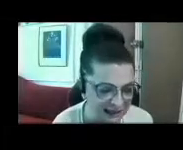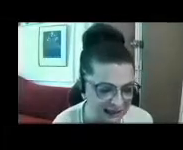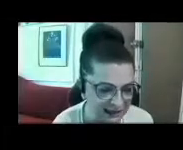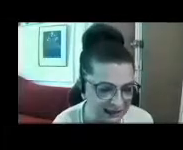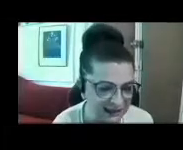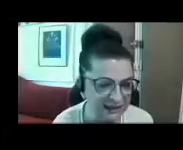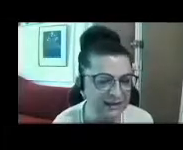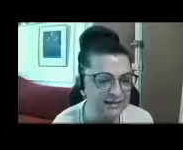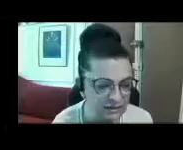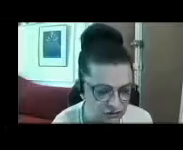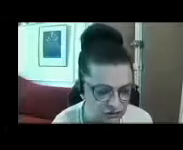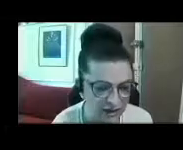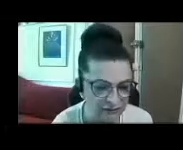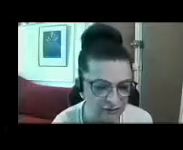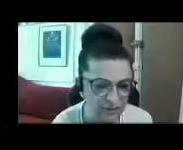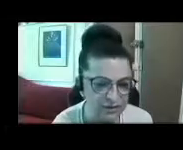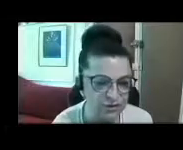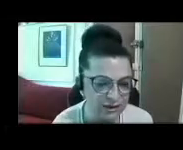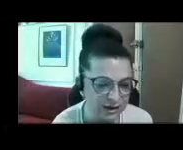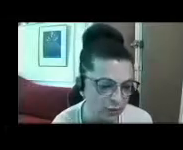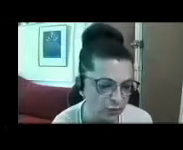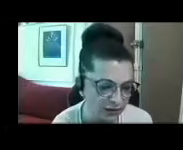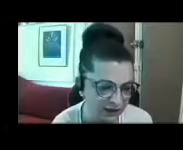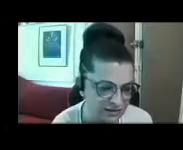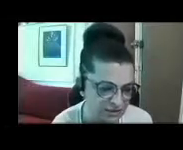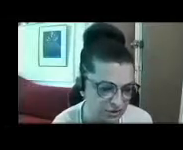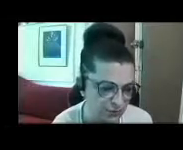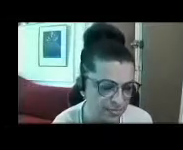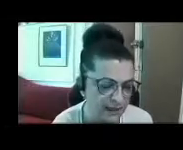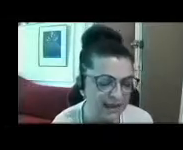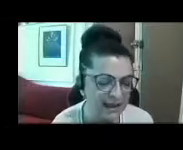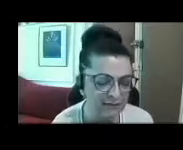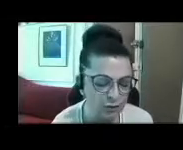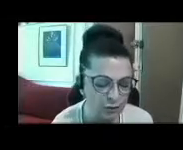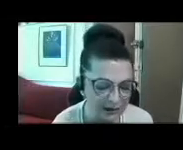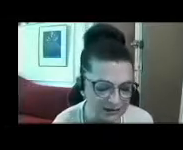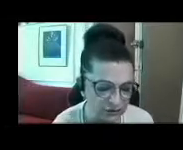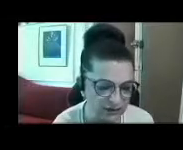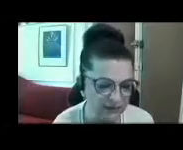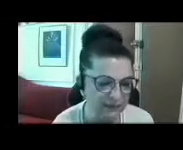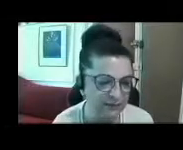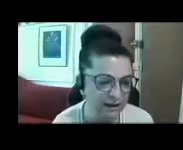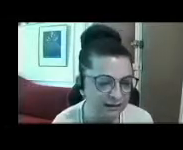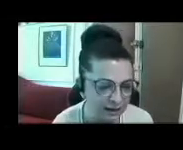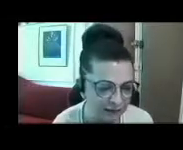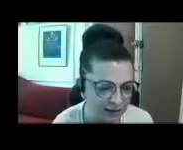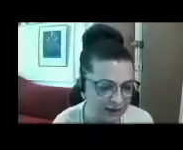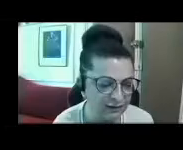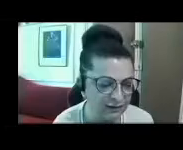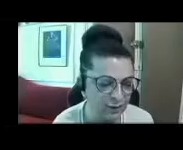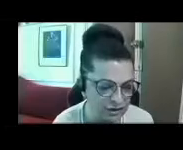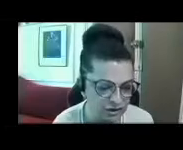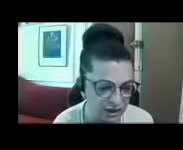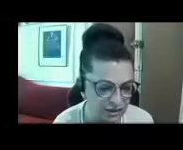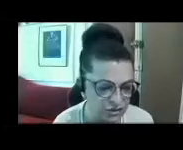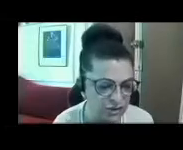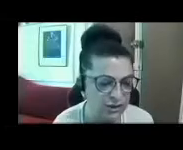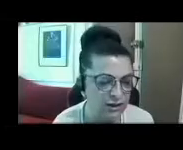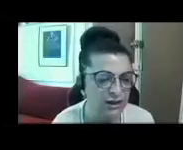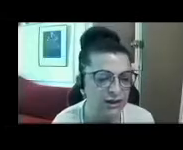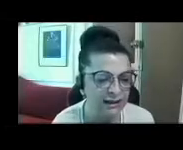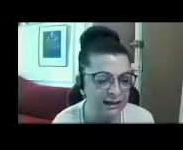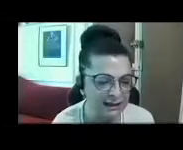des techniques, des sciences de l'information et de la communication. Il va nous présenter un travail de